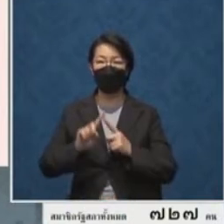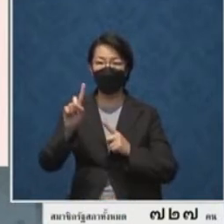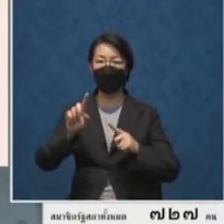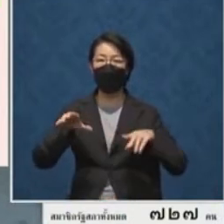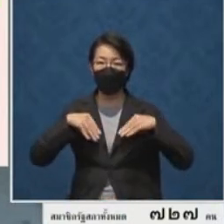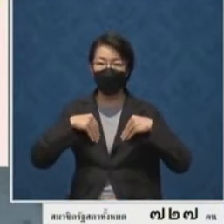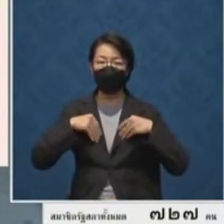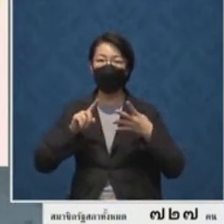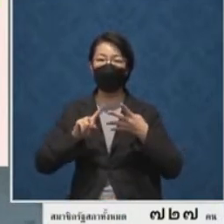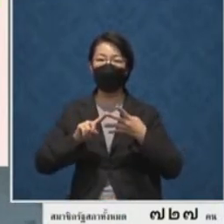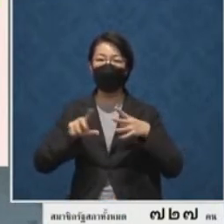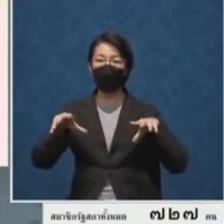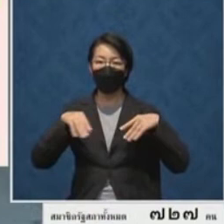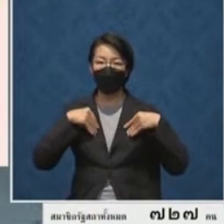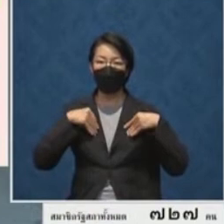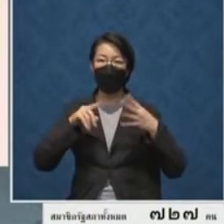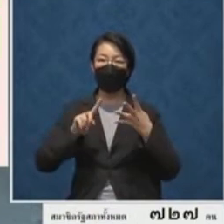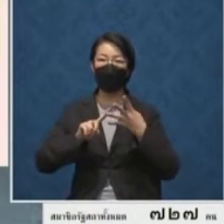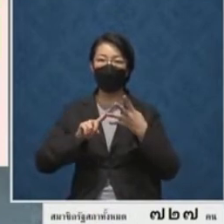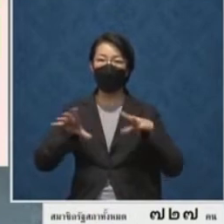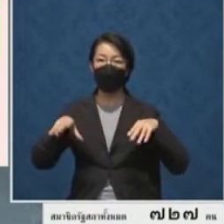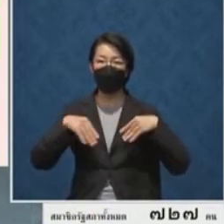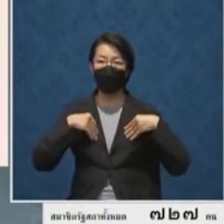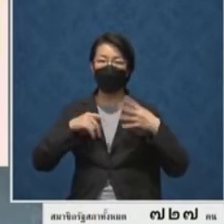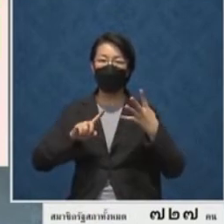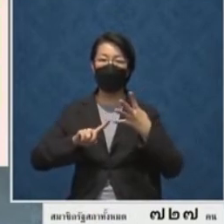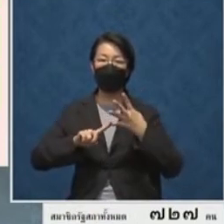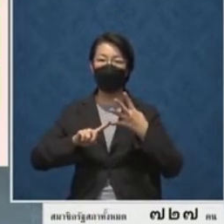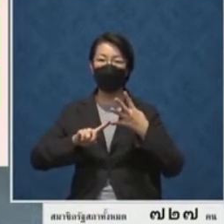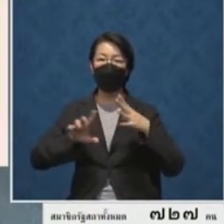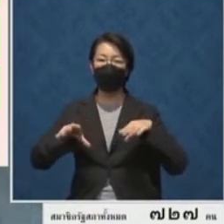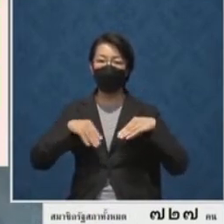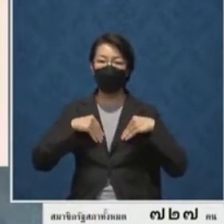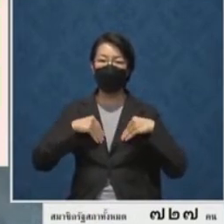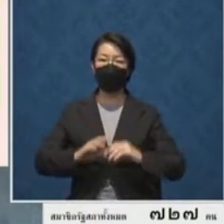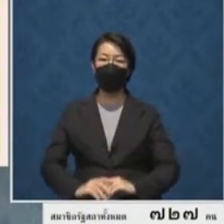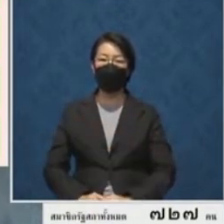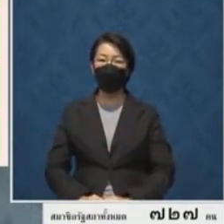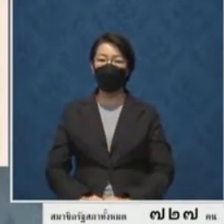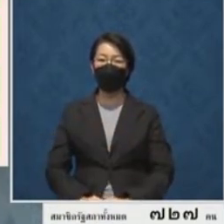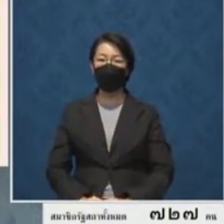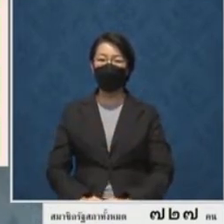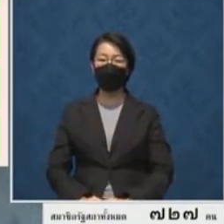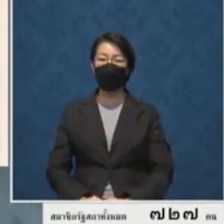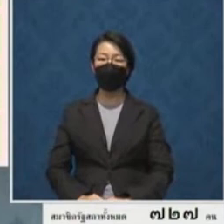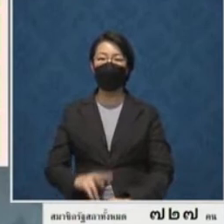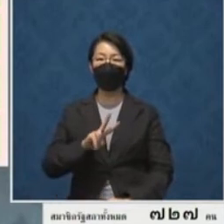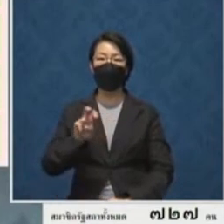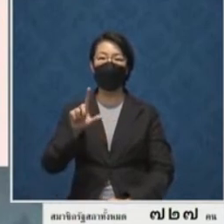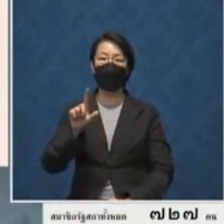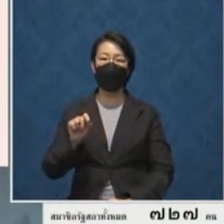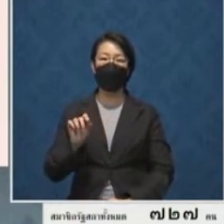รับหลักการ3รับหลักการ4รับหลักการค่ะ 225นายธานีสุโชดาย